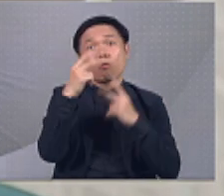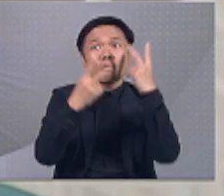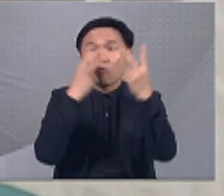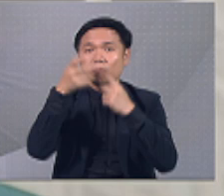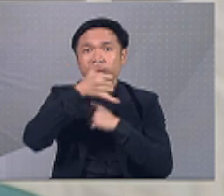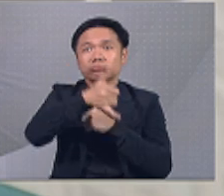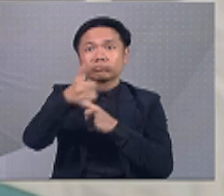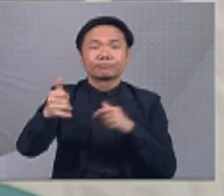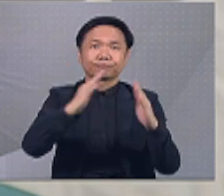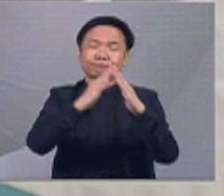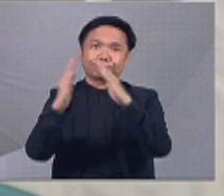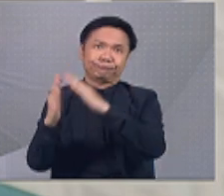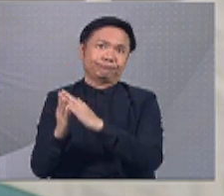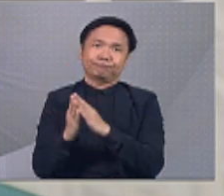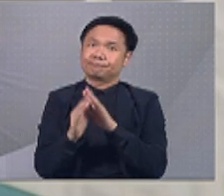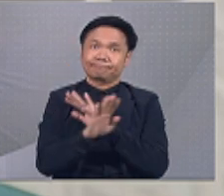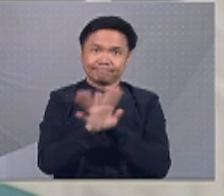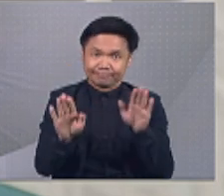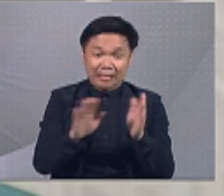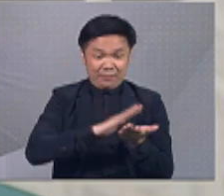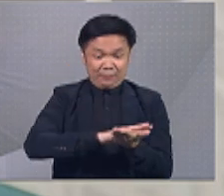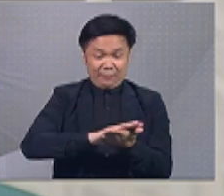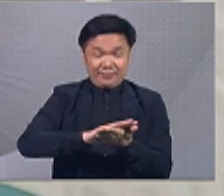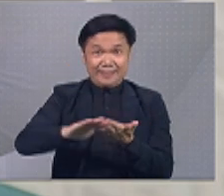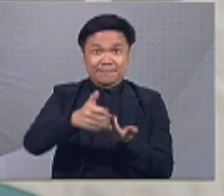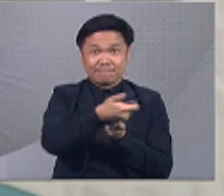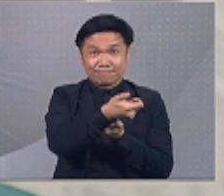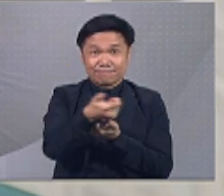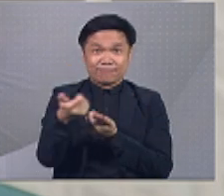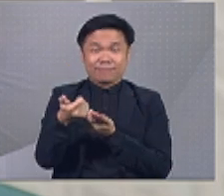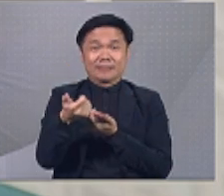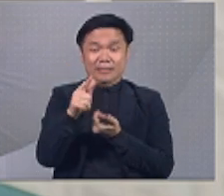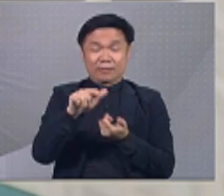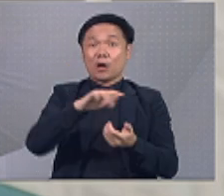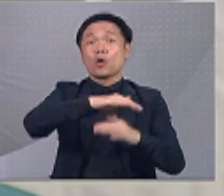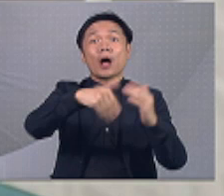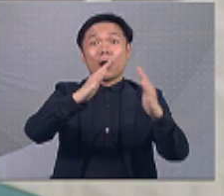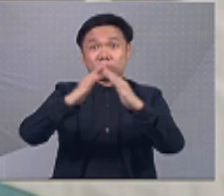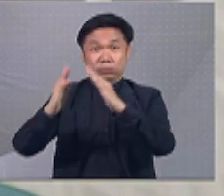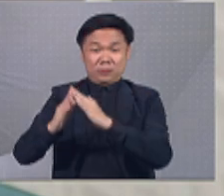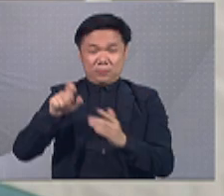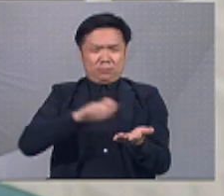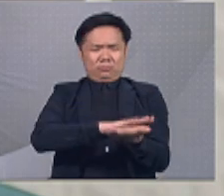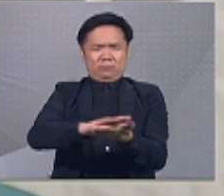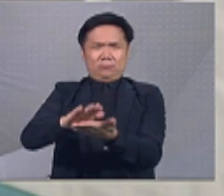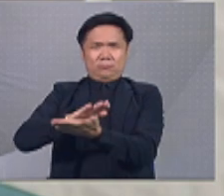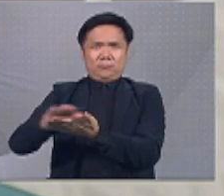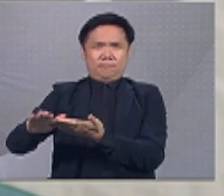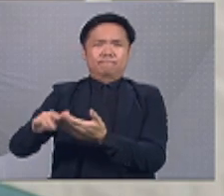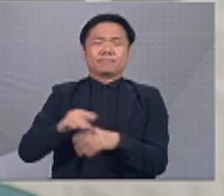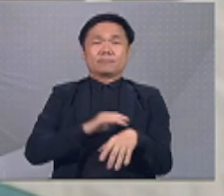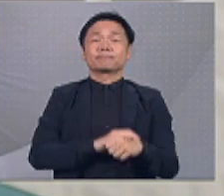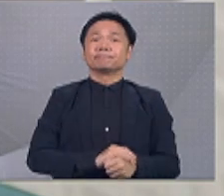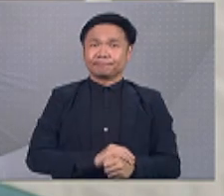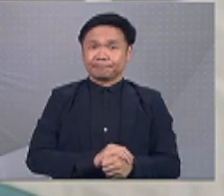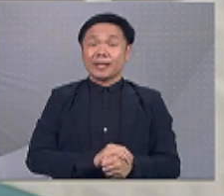lakukan activity disinfeksi dan pembersihan di kawasan yang kerap disentuh orami disuruh agar senantiasa